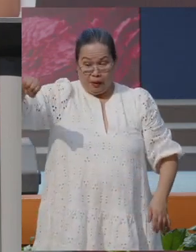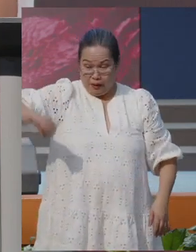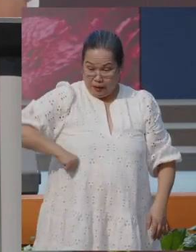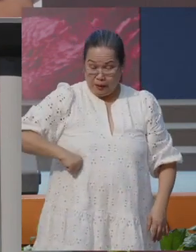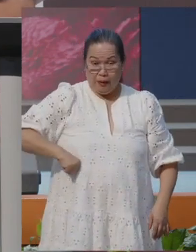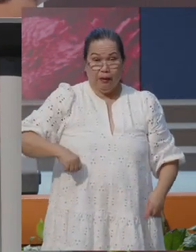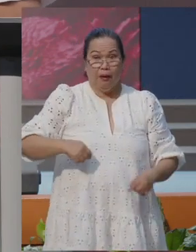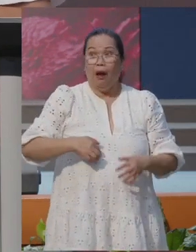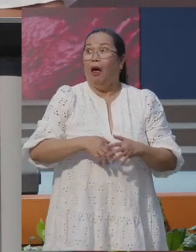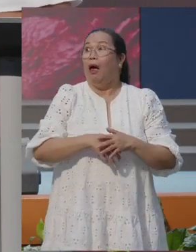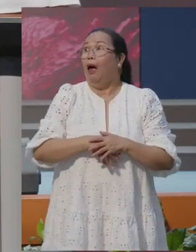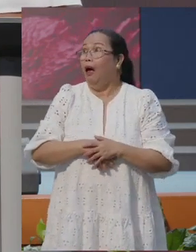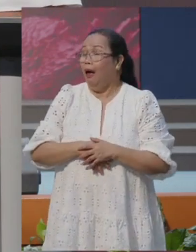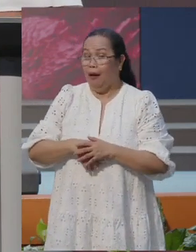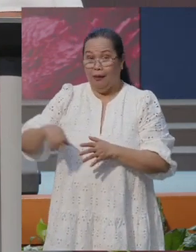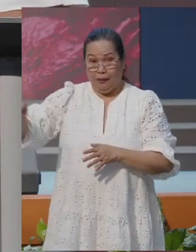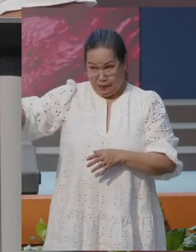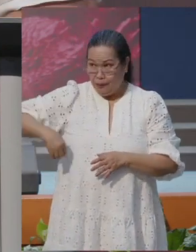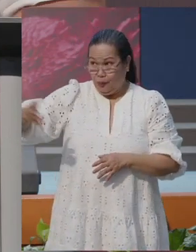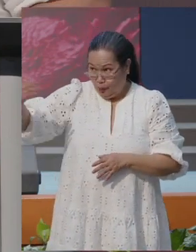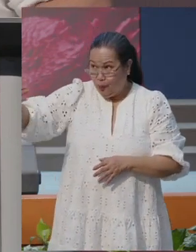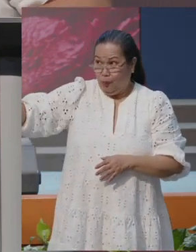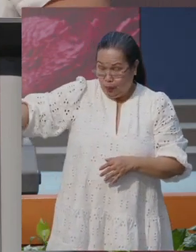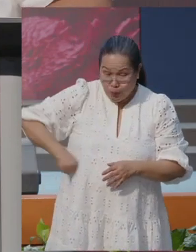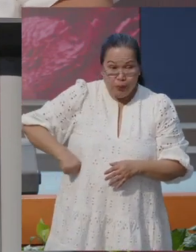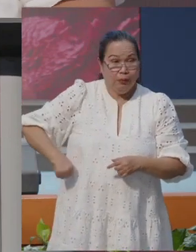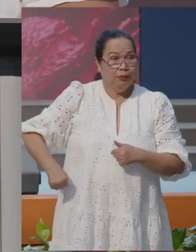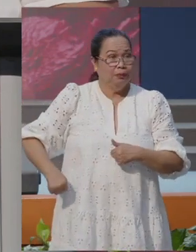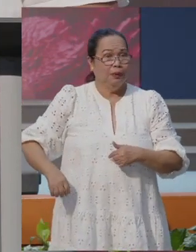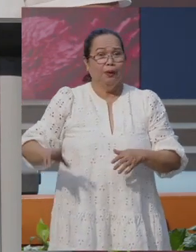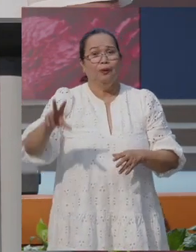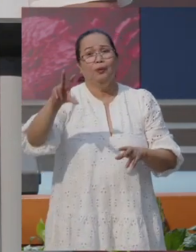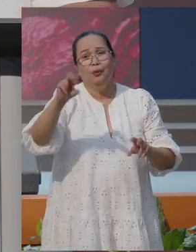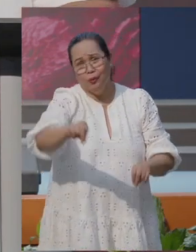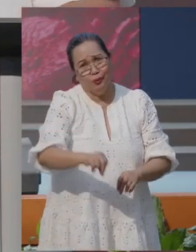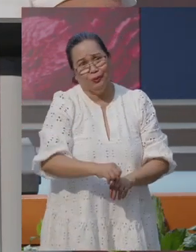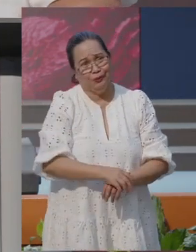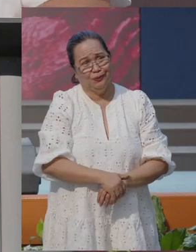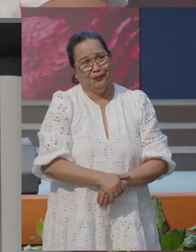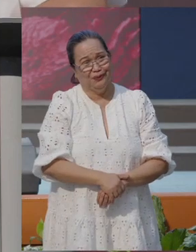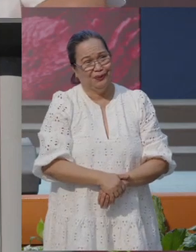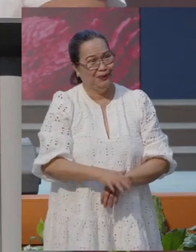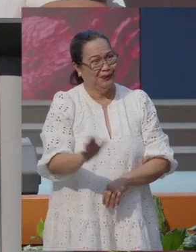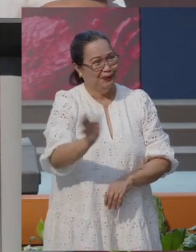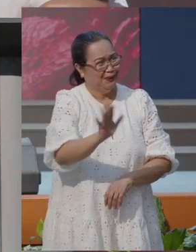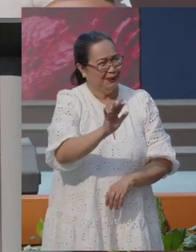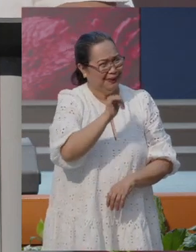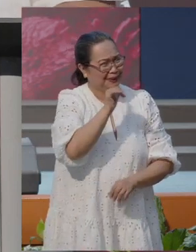ito pa. No? Hindi yun ang hinihingi ng teksto.